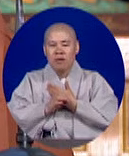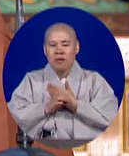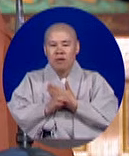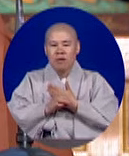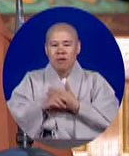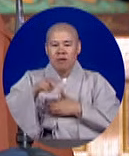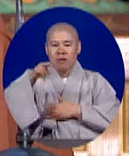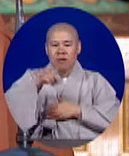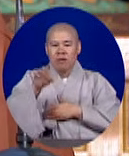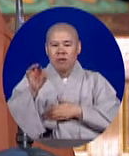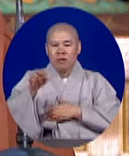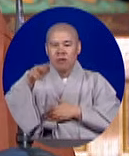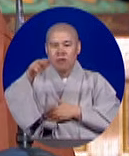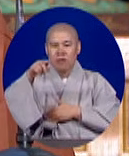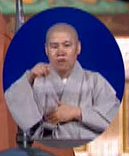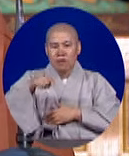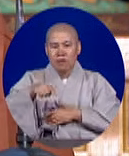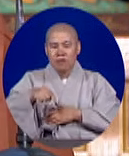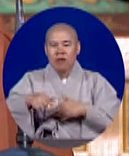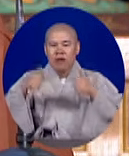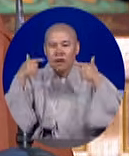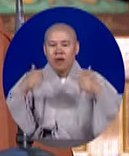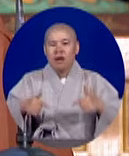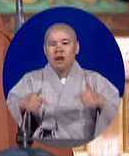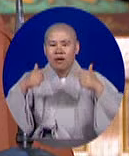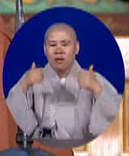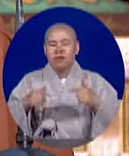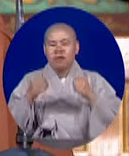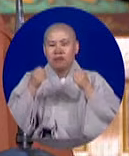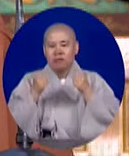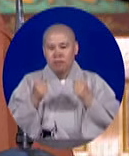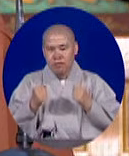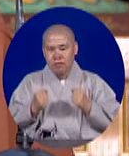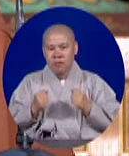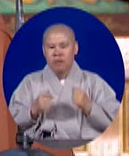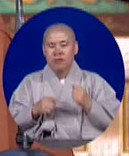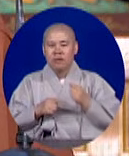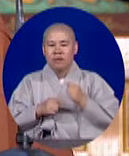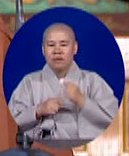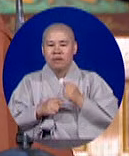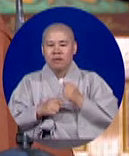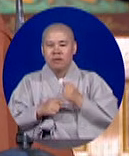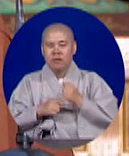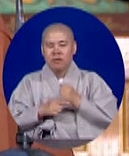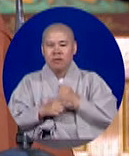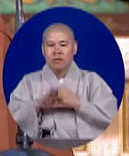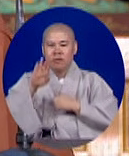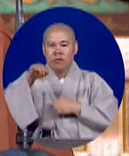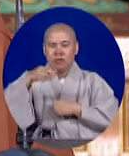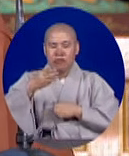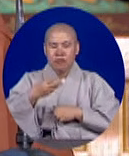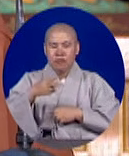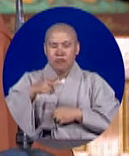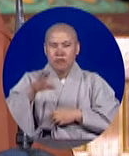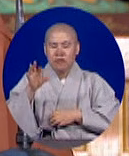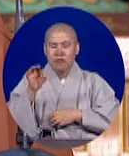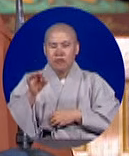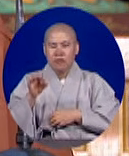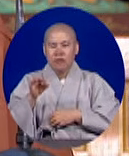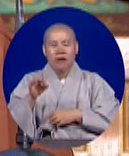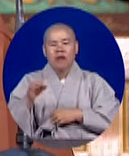상주의 상주 항상 머문다. 이게 불성이에요.